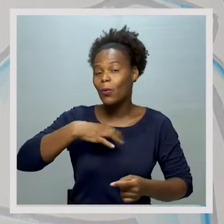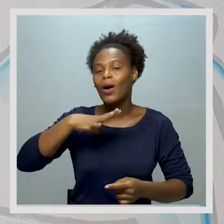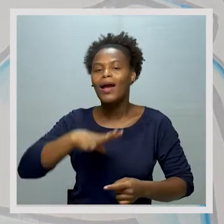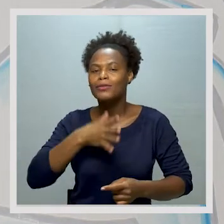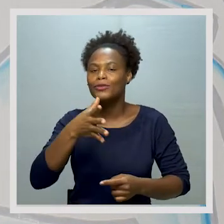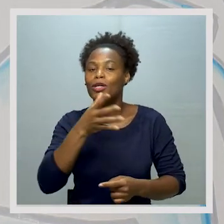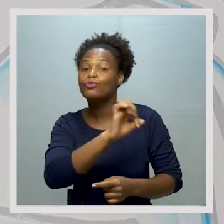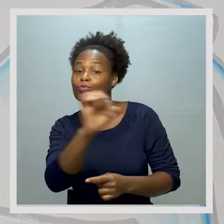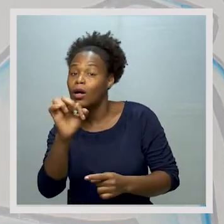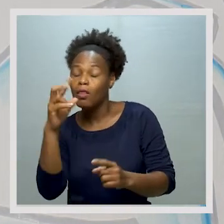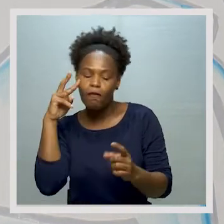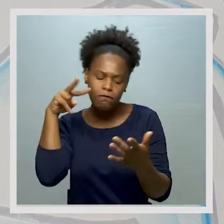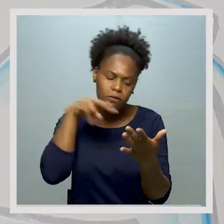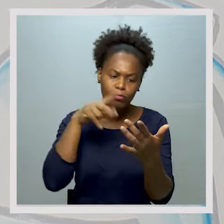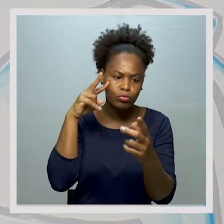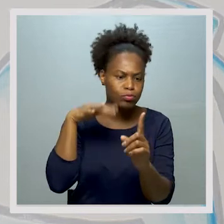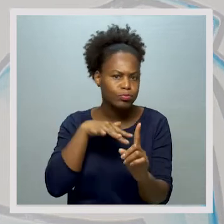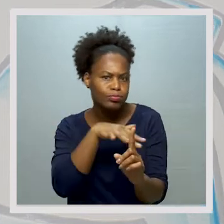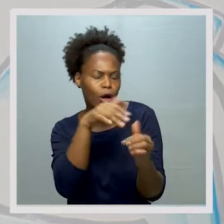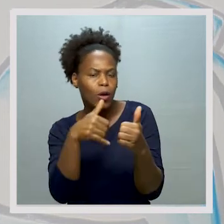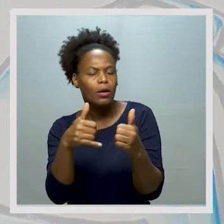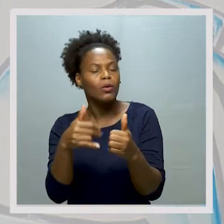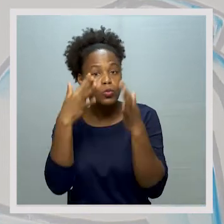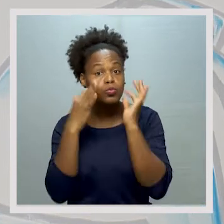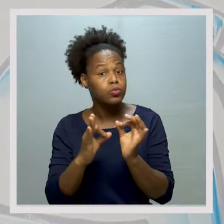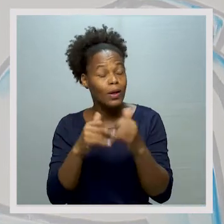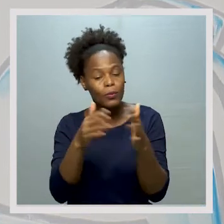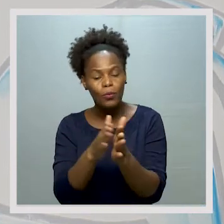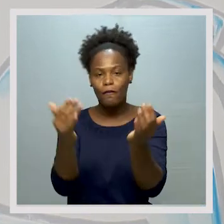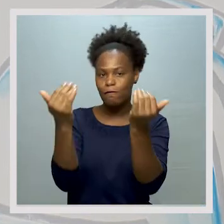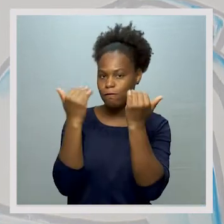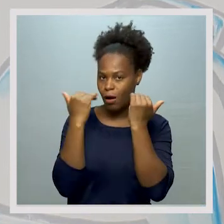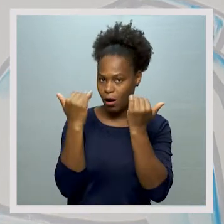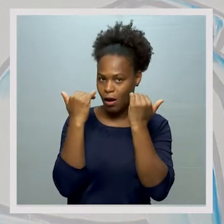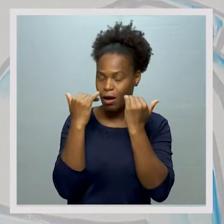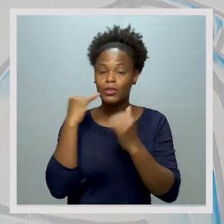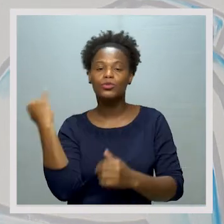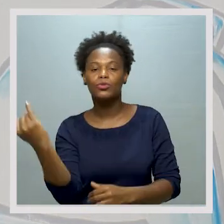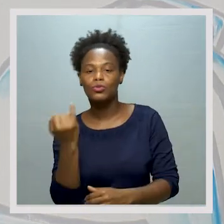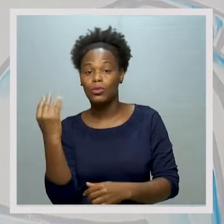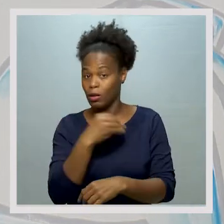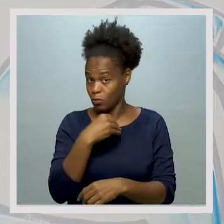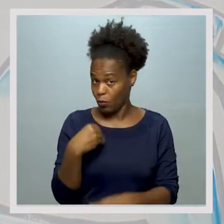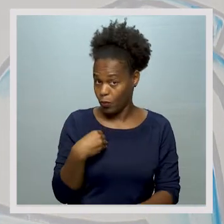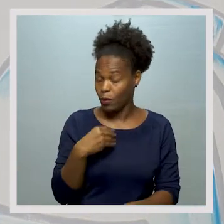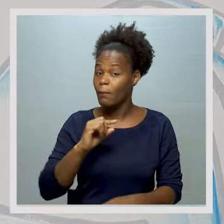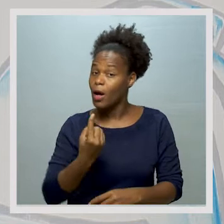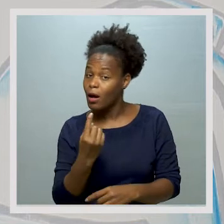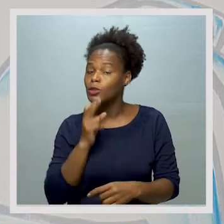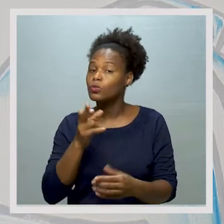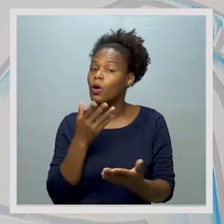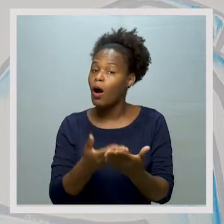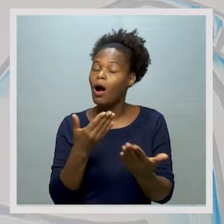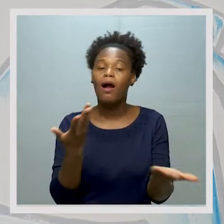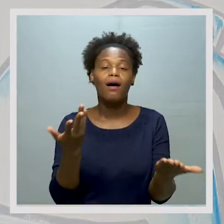de suivre rigoureusement toutes les instructions des entités de santé pour faire face